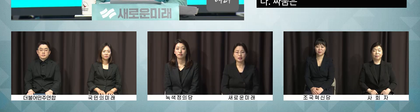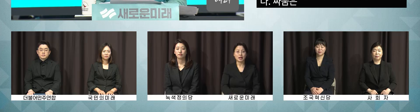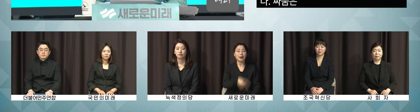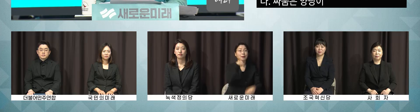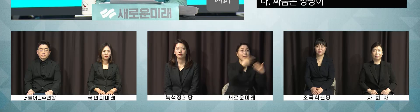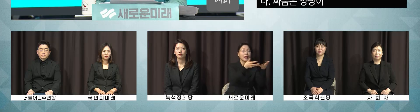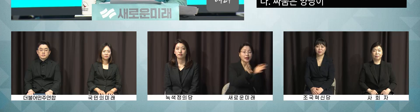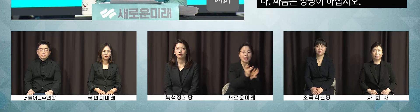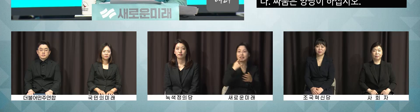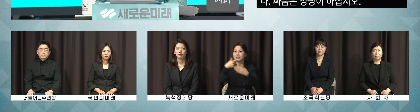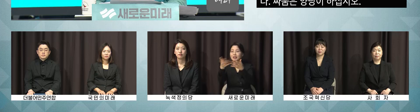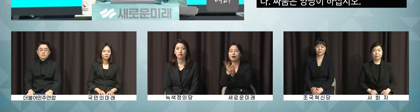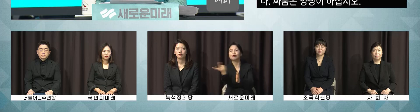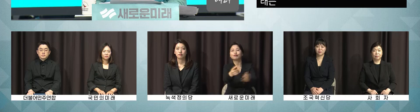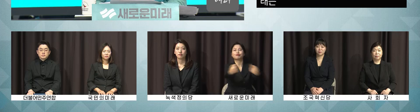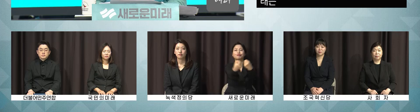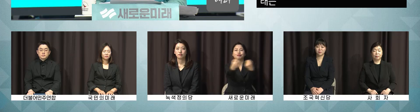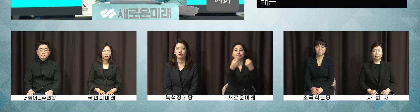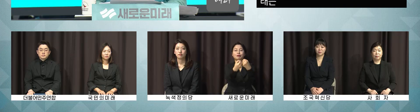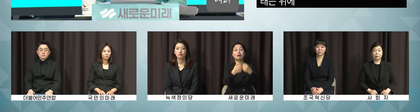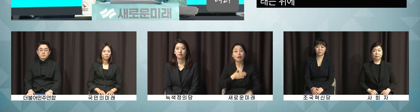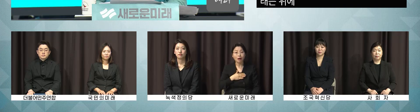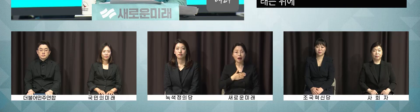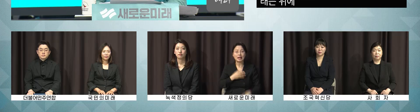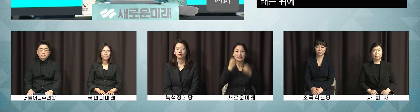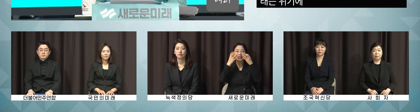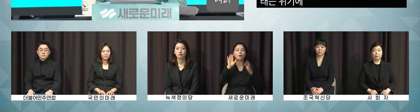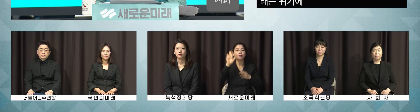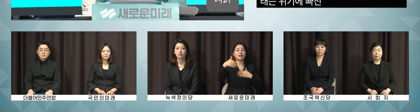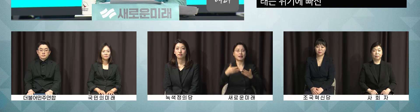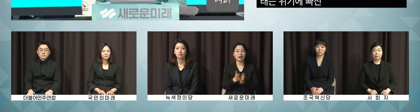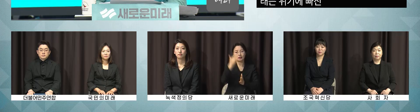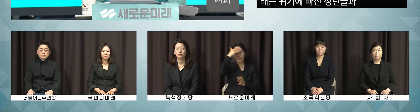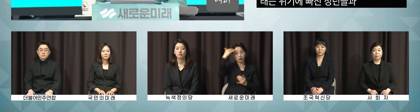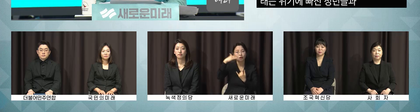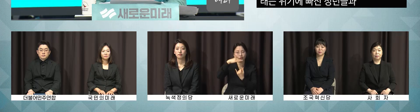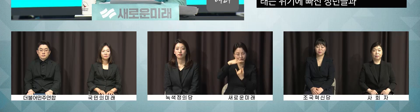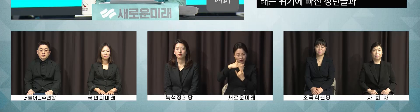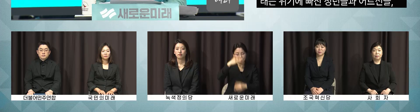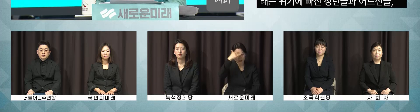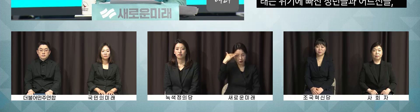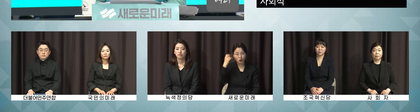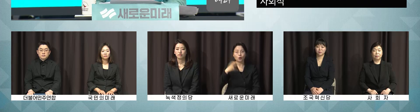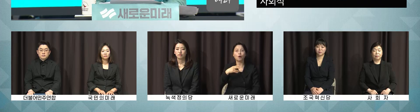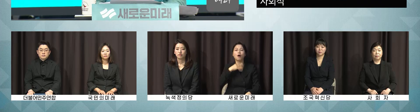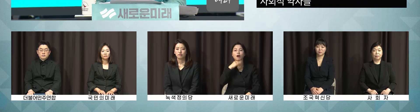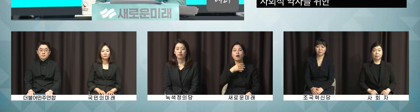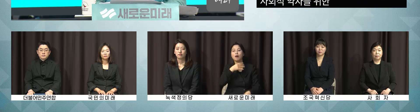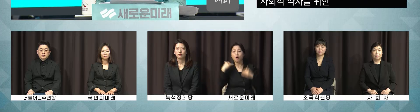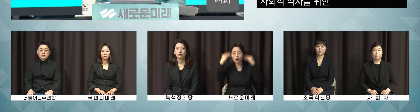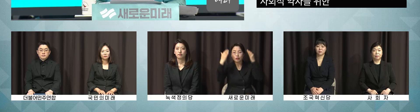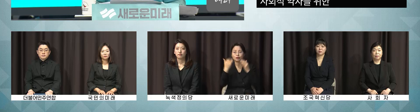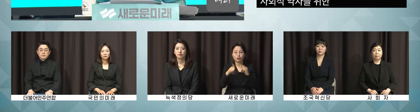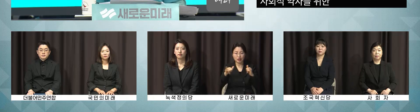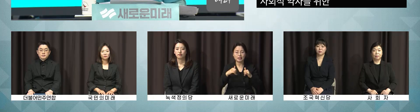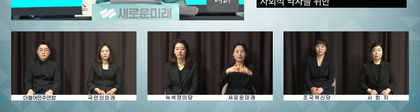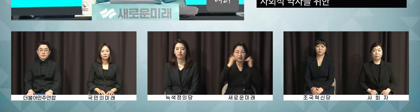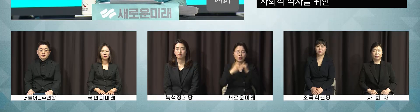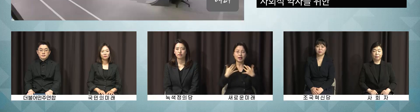미래는 위기에 빠진 우리 청년들과 어르신들, 사회적 약자를 위한 유능한 도덕적인 정치 하겠습니다.